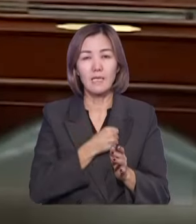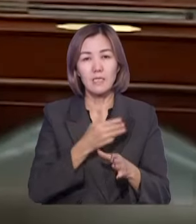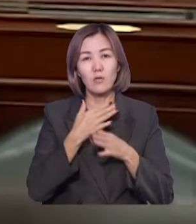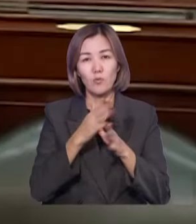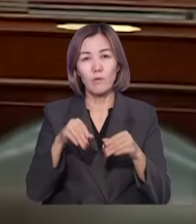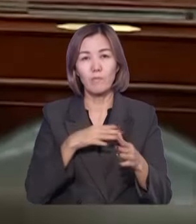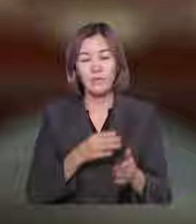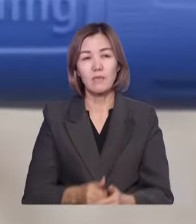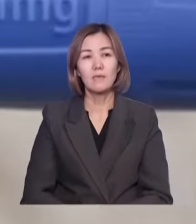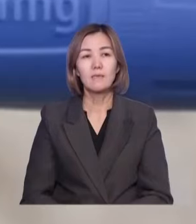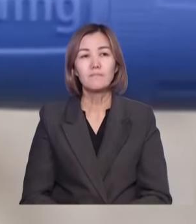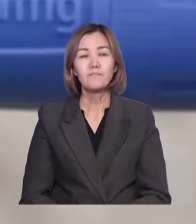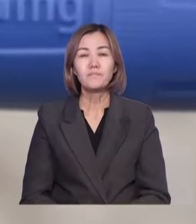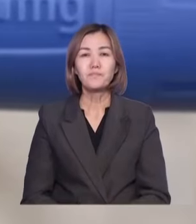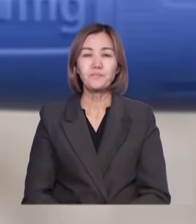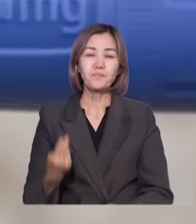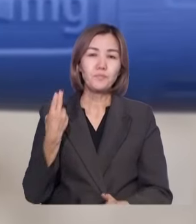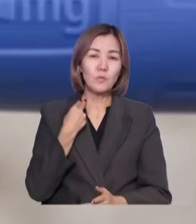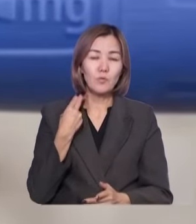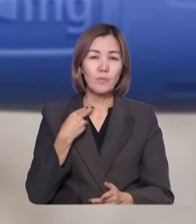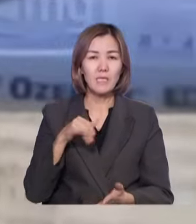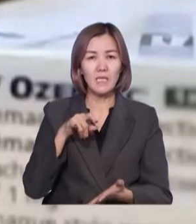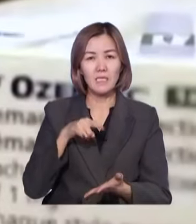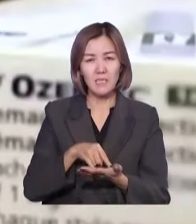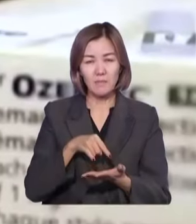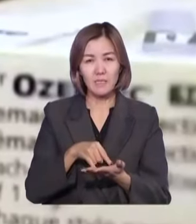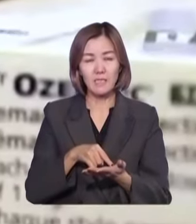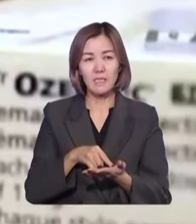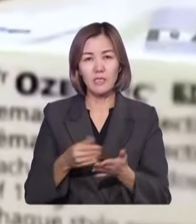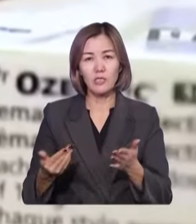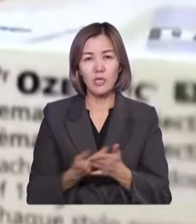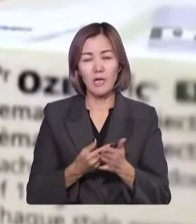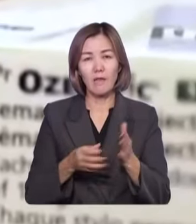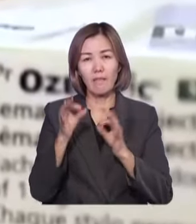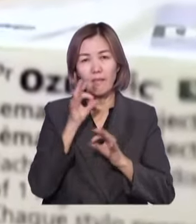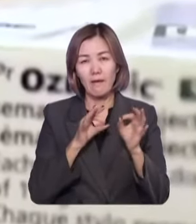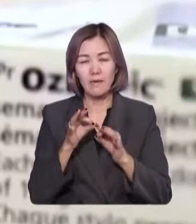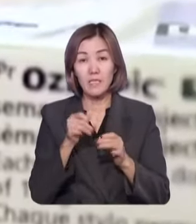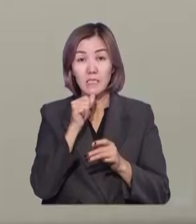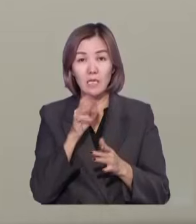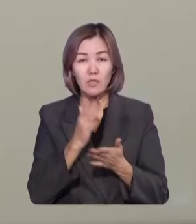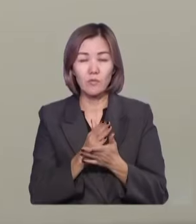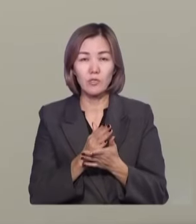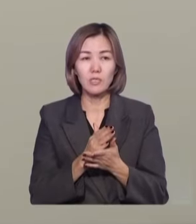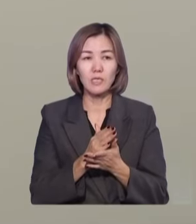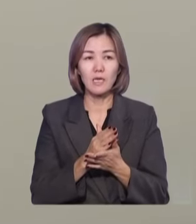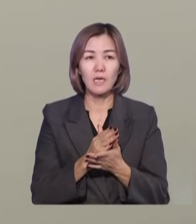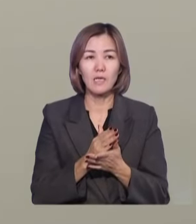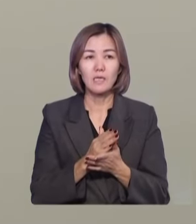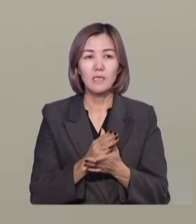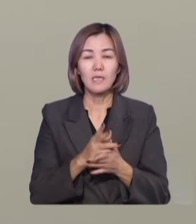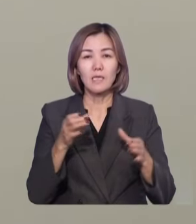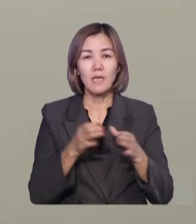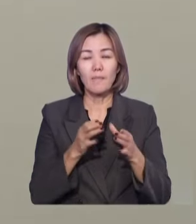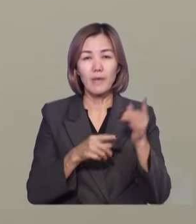көрсеткен. Ұлыбританияда семіздікпен күресуге арналған жаңа дәрі сынақтан өткізіледі. Бұл дәрі Ели Лили компаниясы